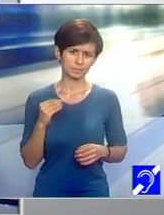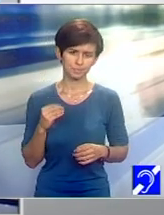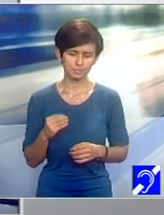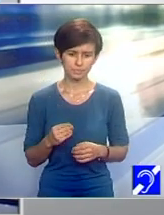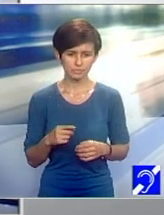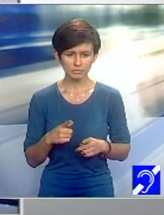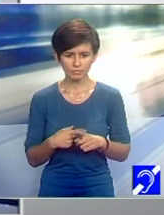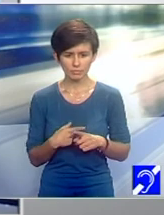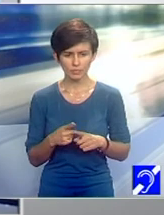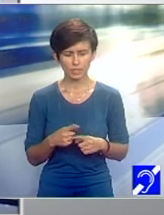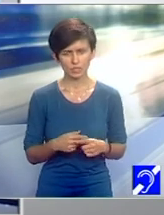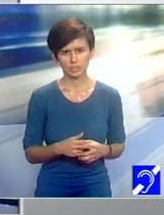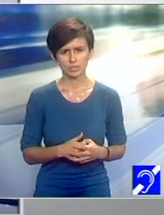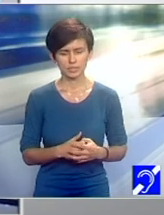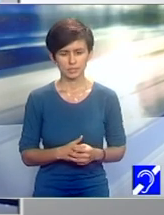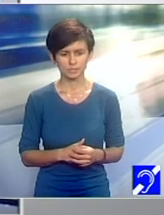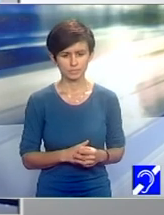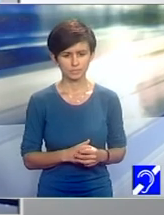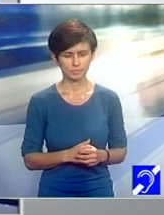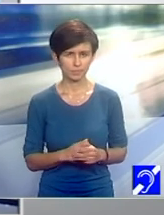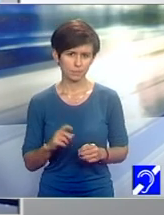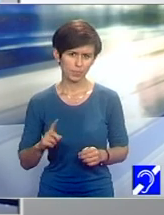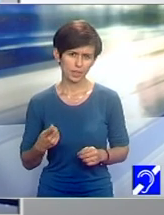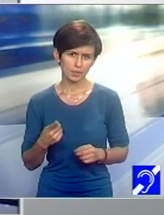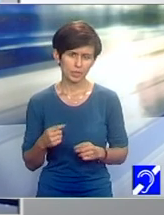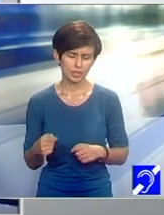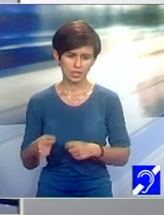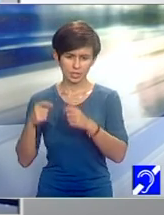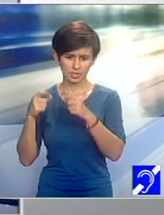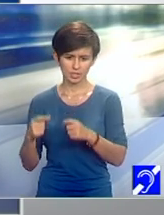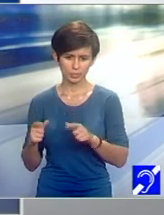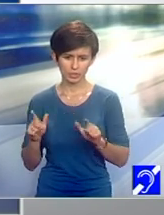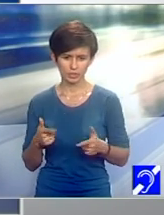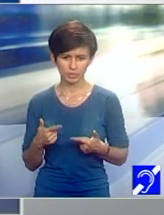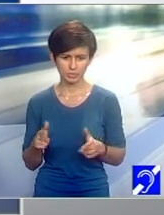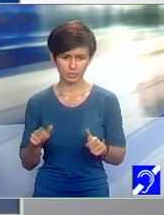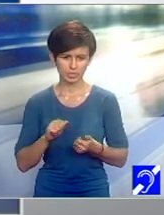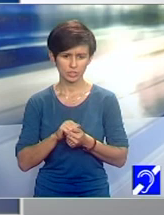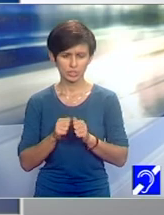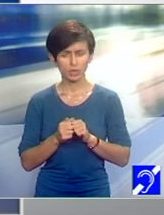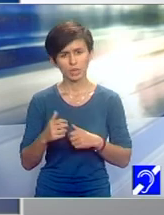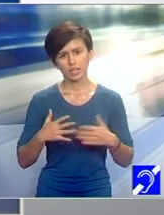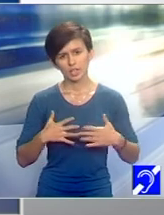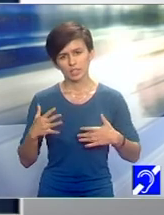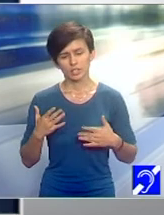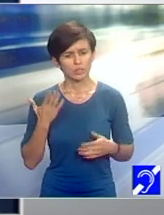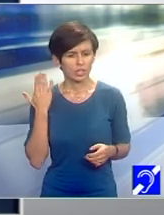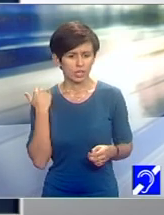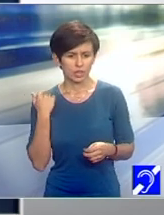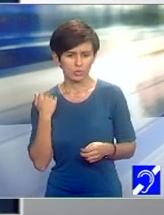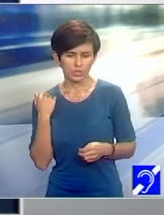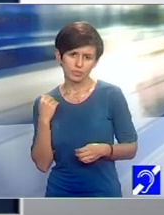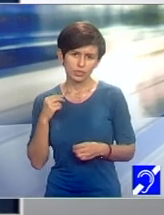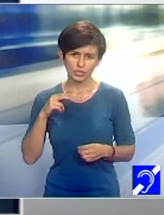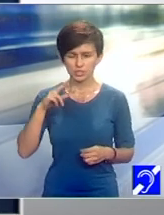erau poate în domeniul muzicii sau a artelor performative, există